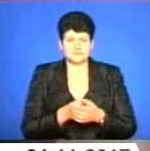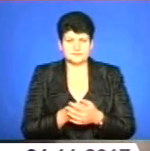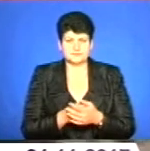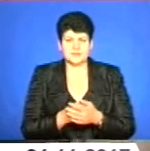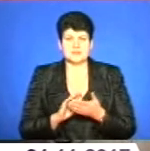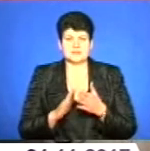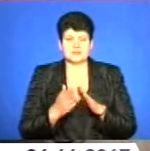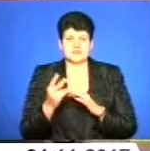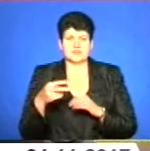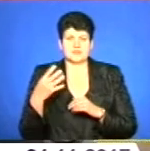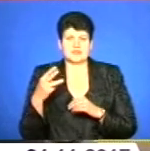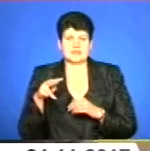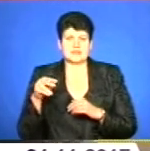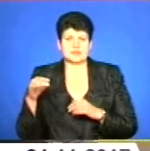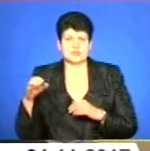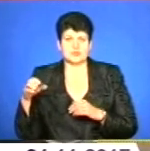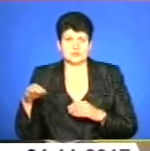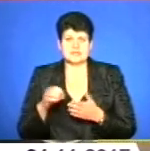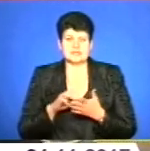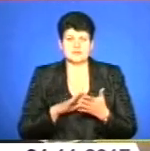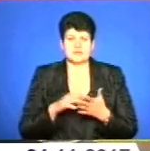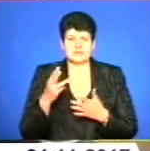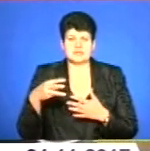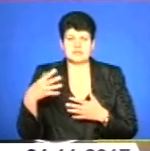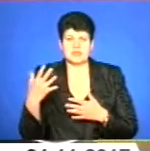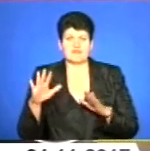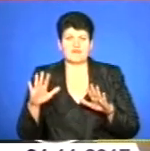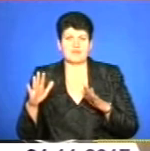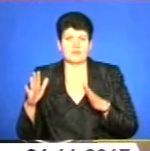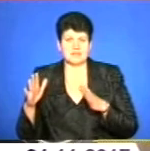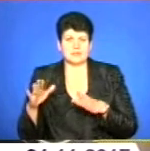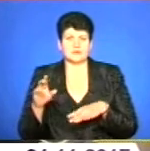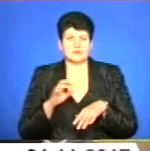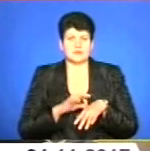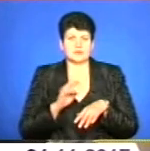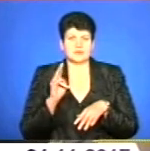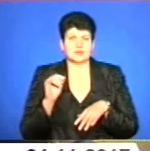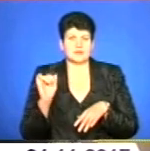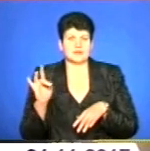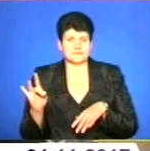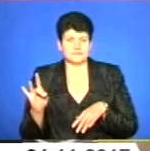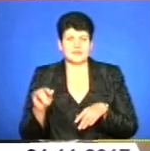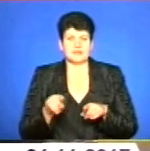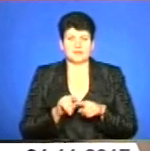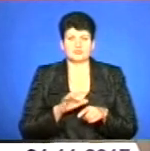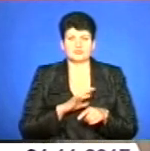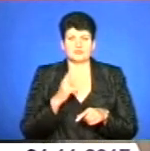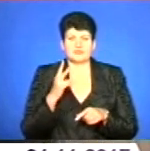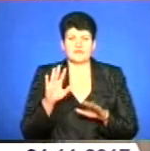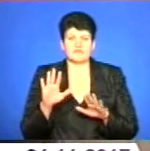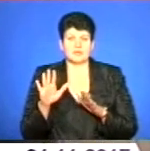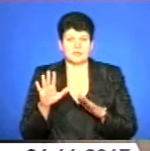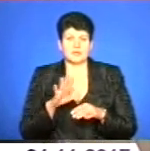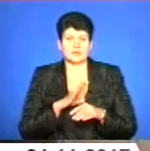листопада по місту Тернополі зареєстровано 35 випадків на кір. Також було ще два випадки кору, які